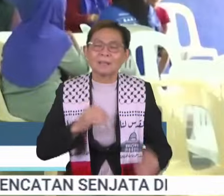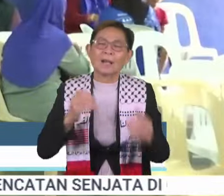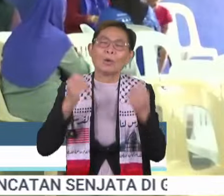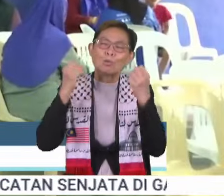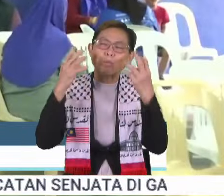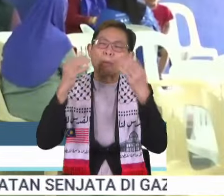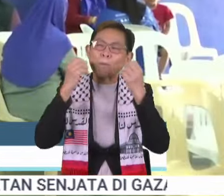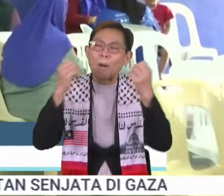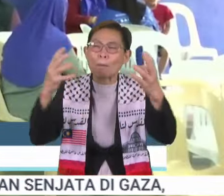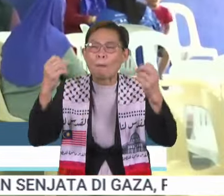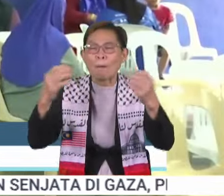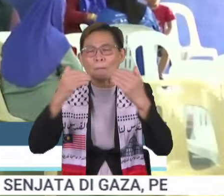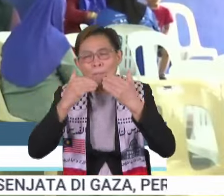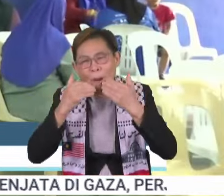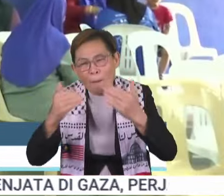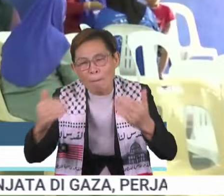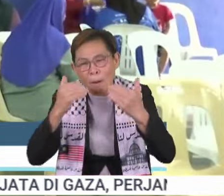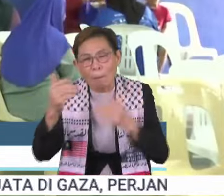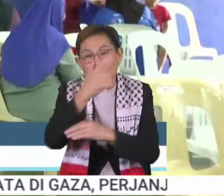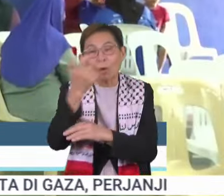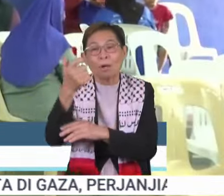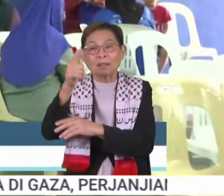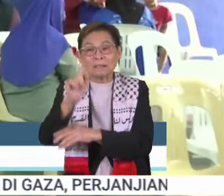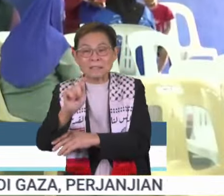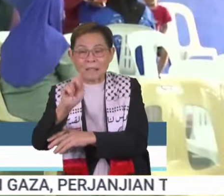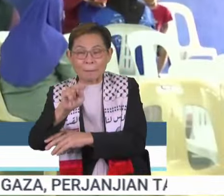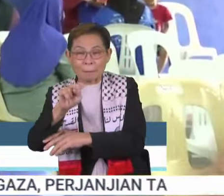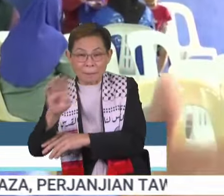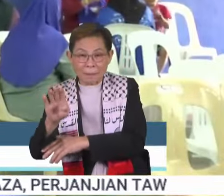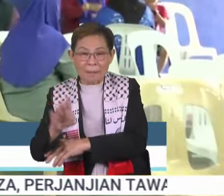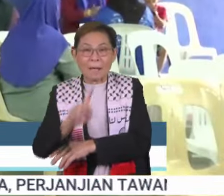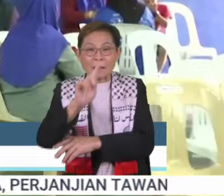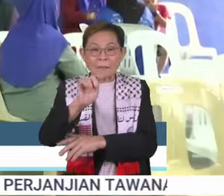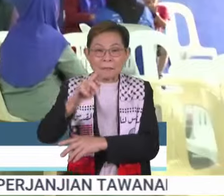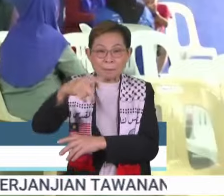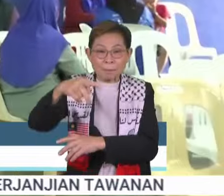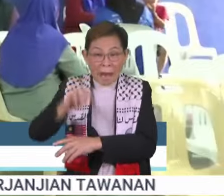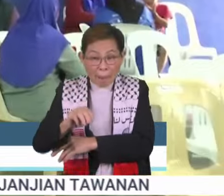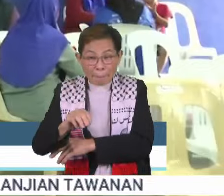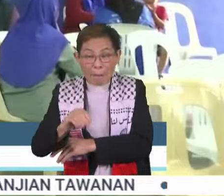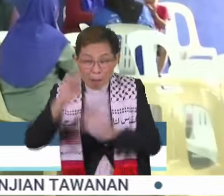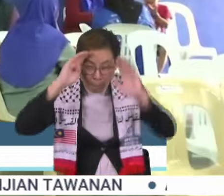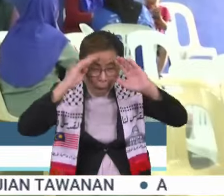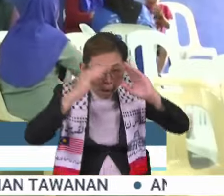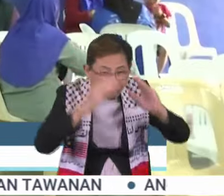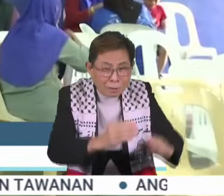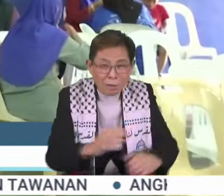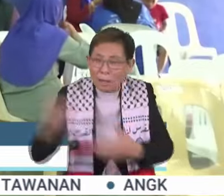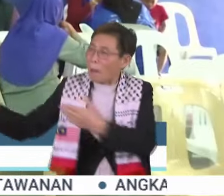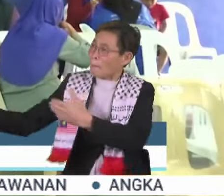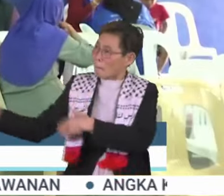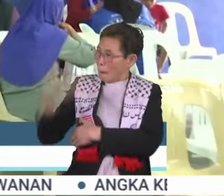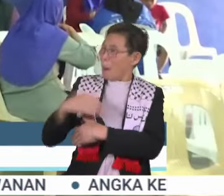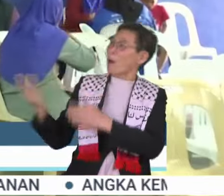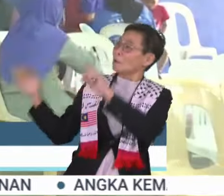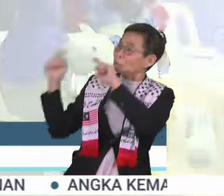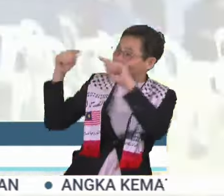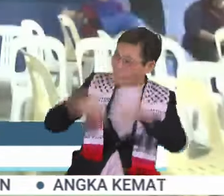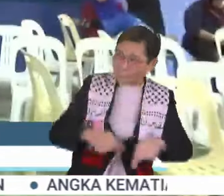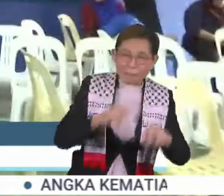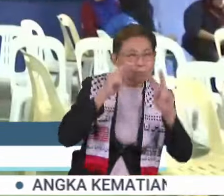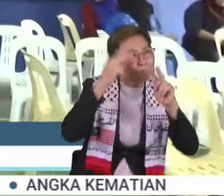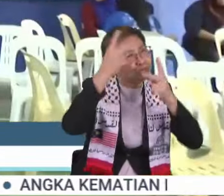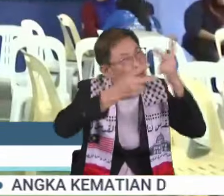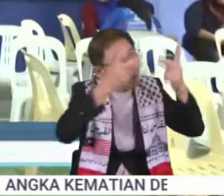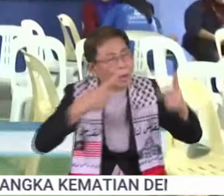kasih banyak kerana apa TMB kita ni prihatin mari melawat kita, mari tengok kita ini ni baru pemimpin sejati.